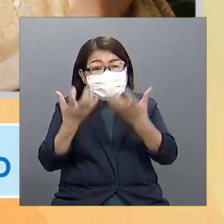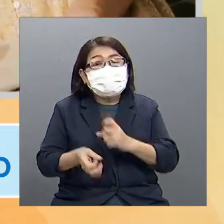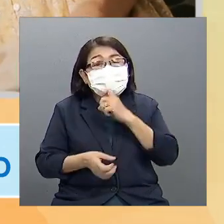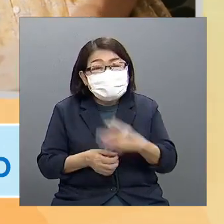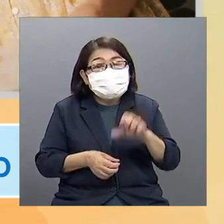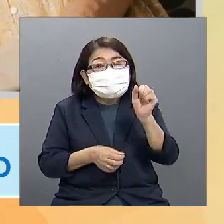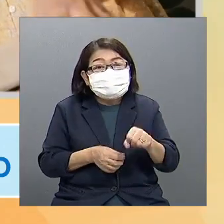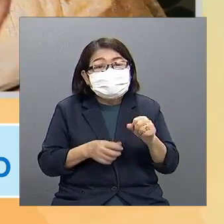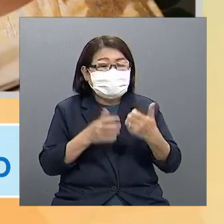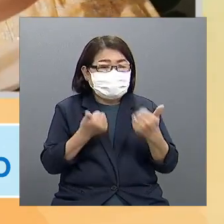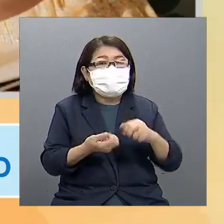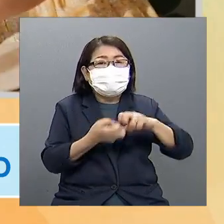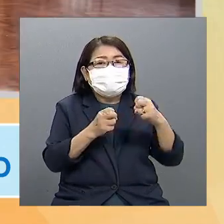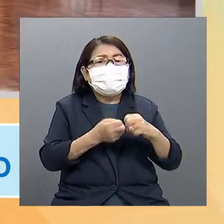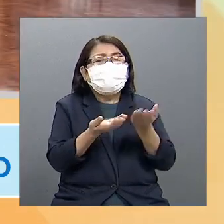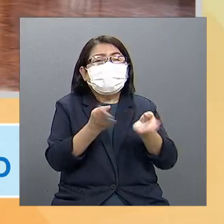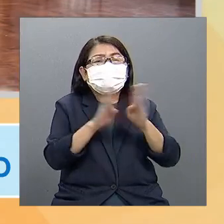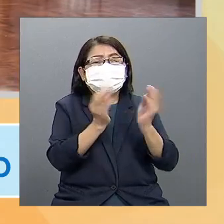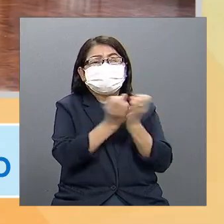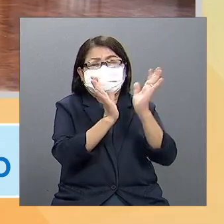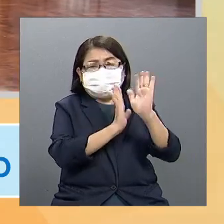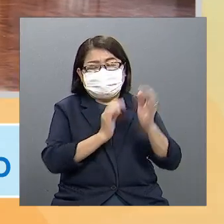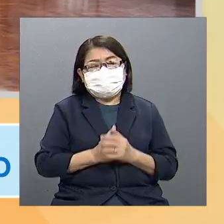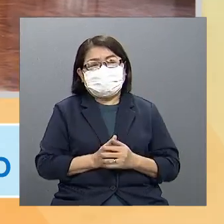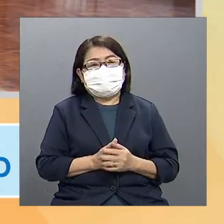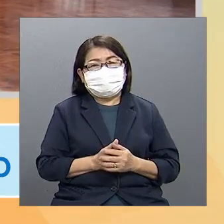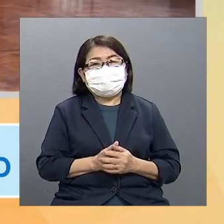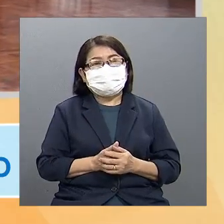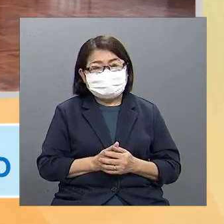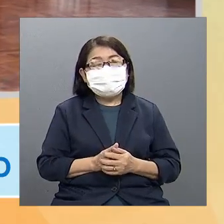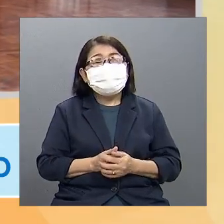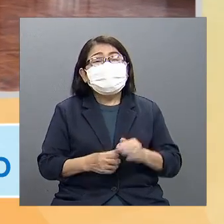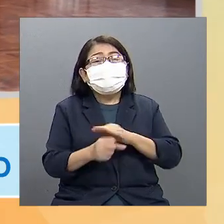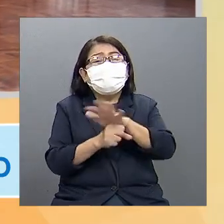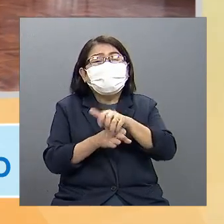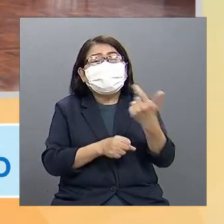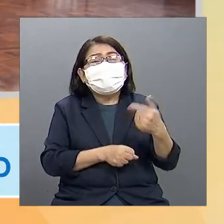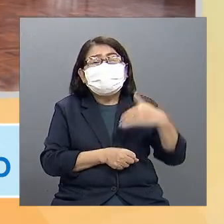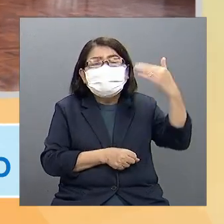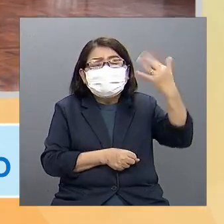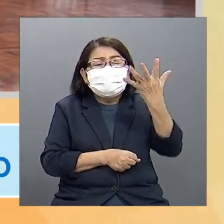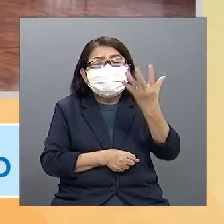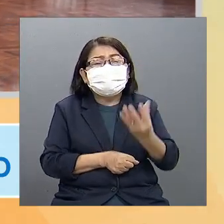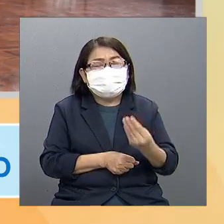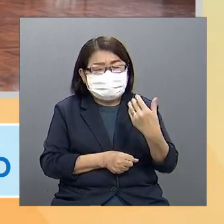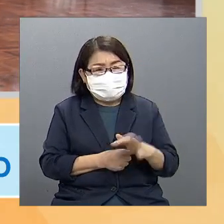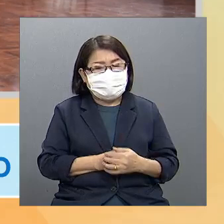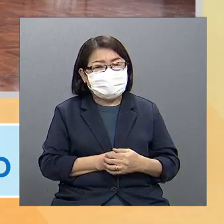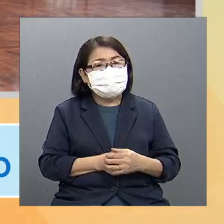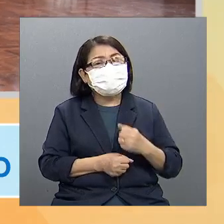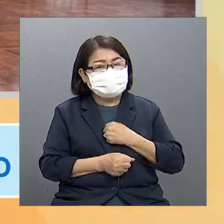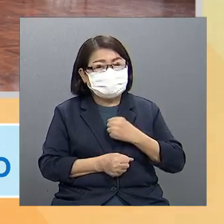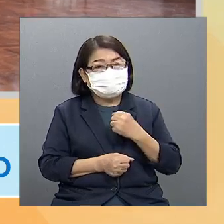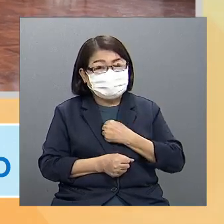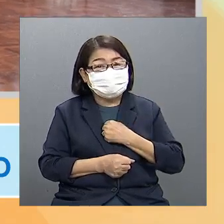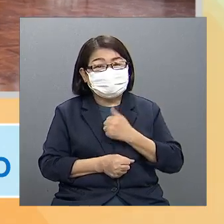ขอคิดว่าโควิดจะกวนเราอีกสักแป๊บหนึ่งนะคะอ ี กอึดใจนึงค่ะช่วยกันนะคะ ค่ะแหมฟังอย่างนี้ก็มีก